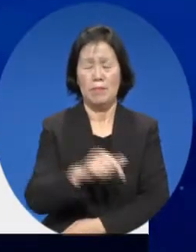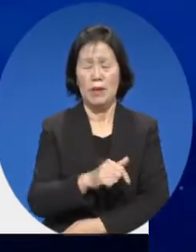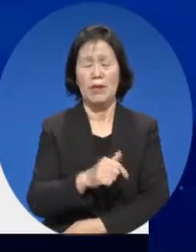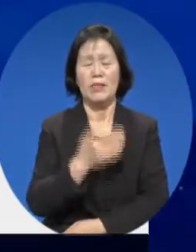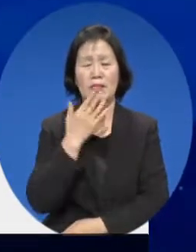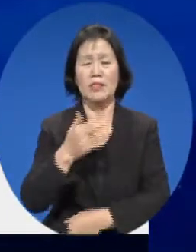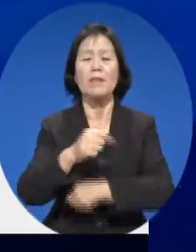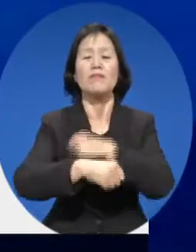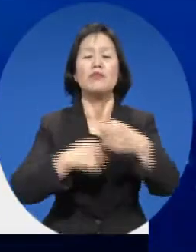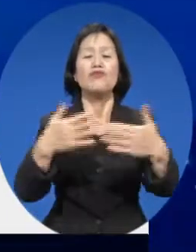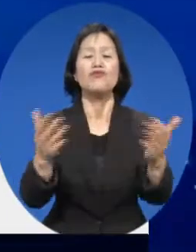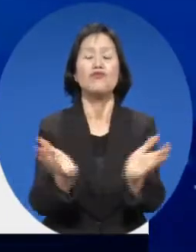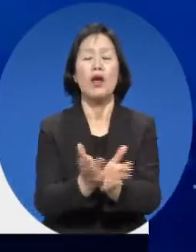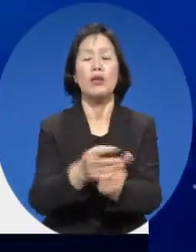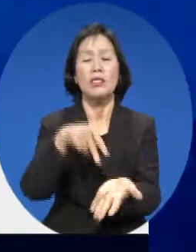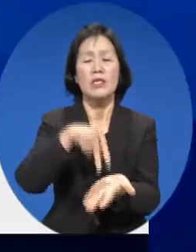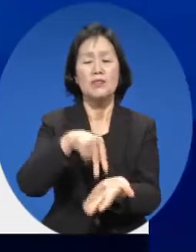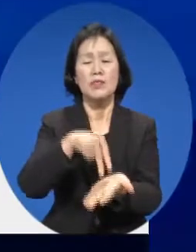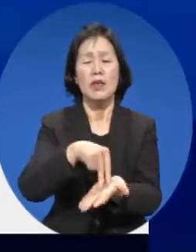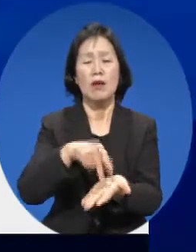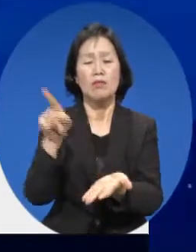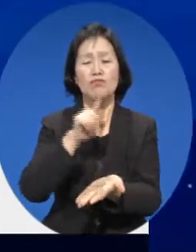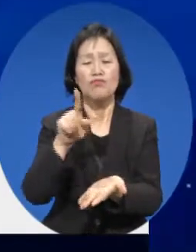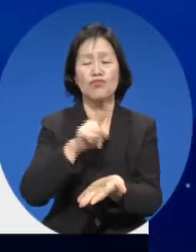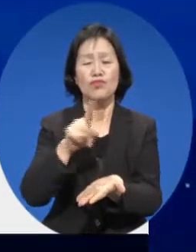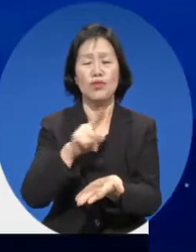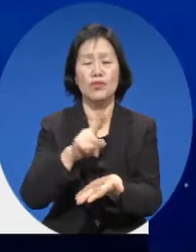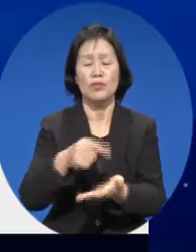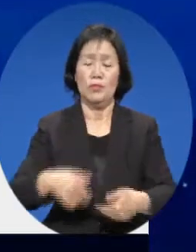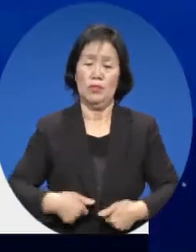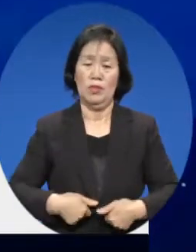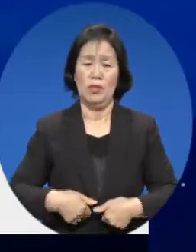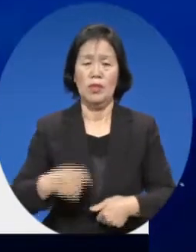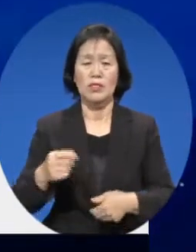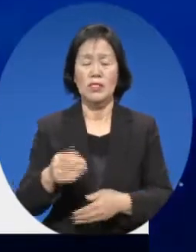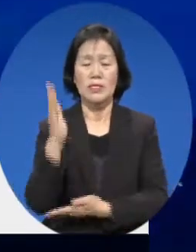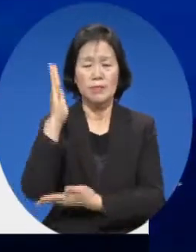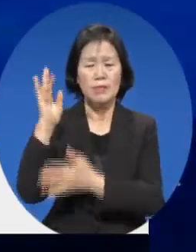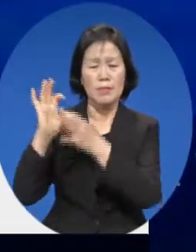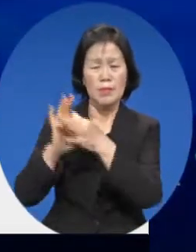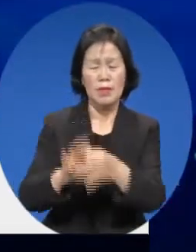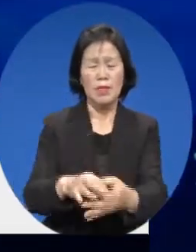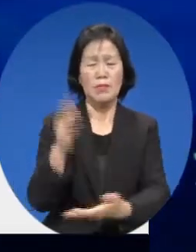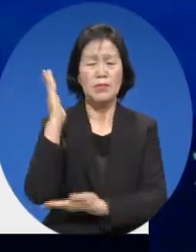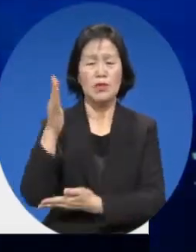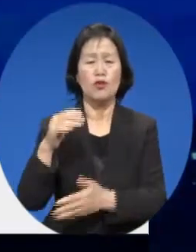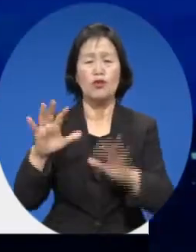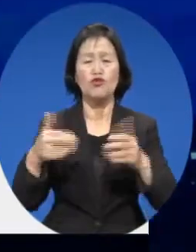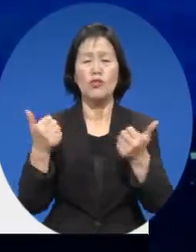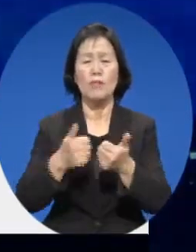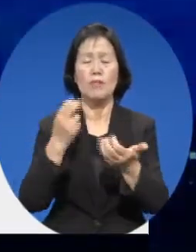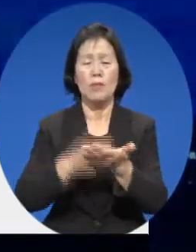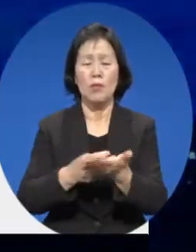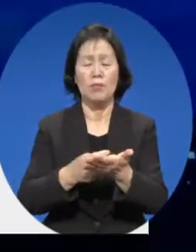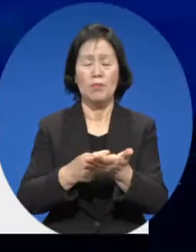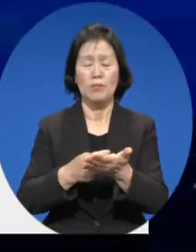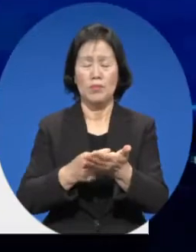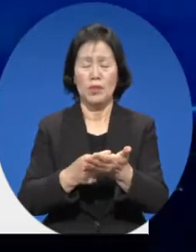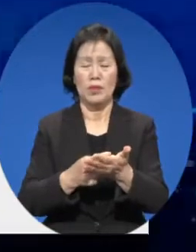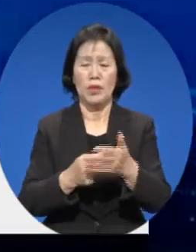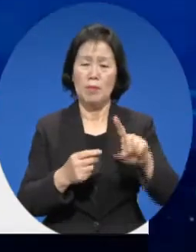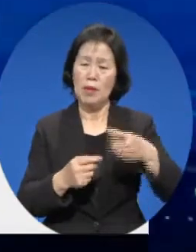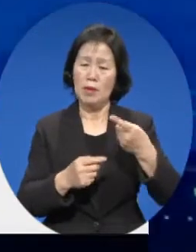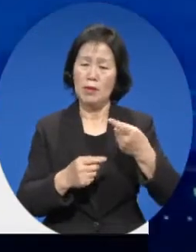어떠한 입장을 견지 를 하게 될까요 필리버스터 지금 현재 국회법 상으로는 180석 에 마음을